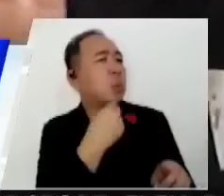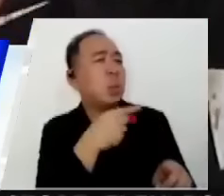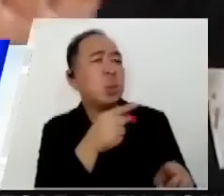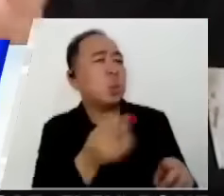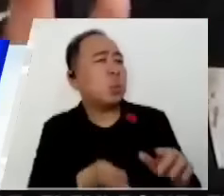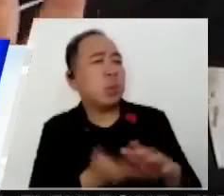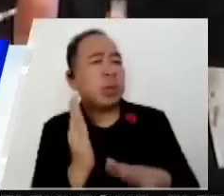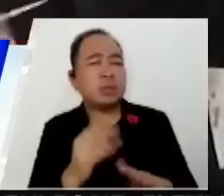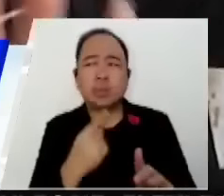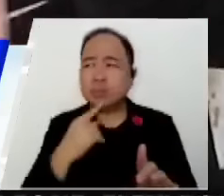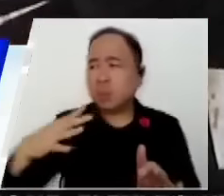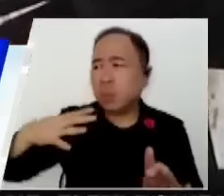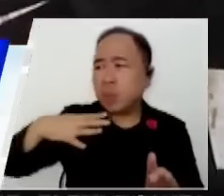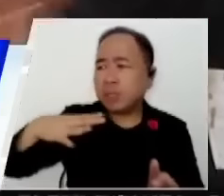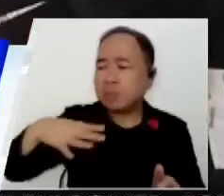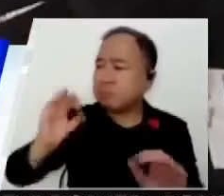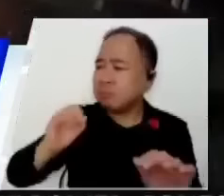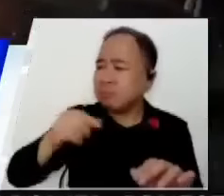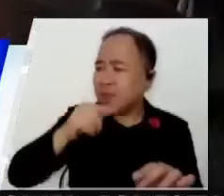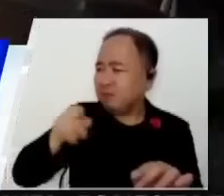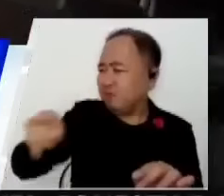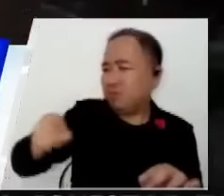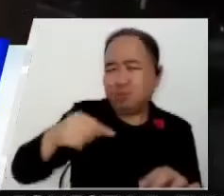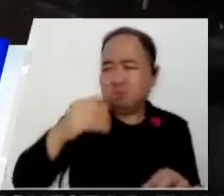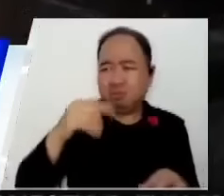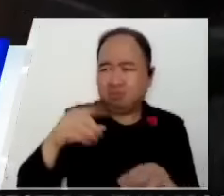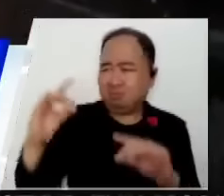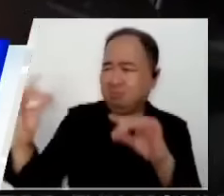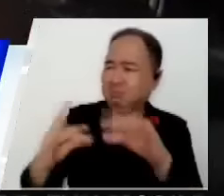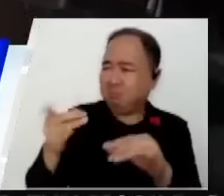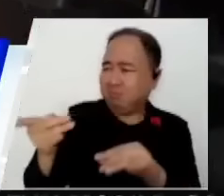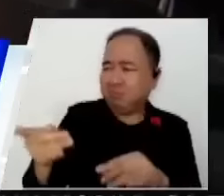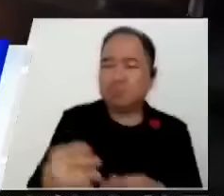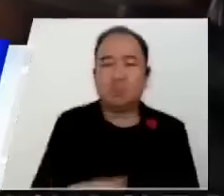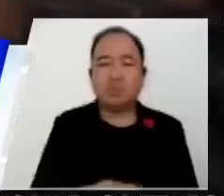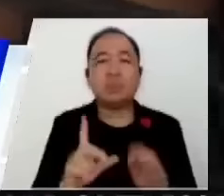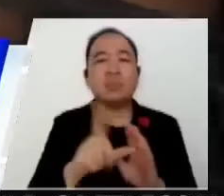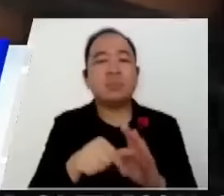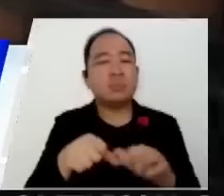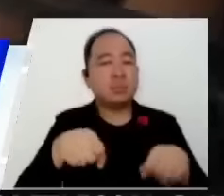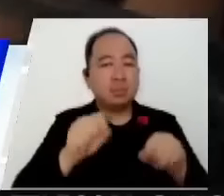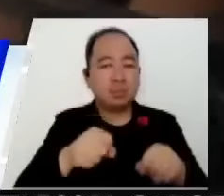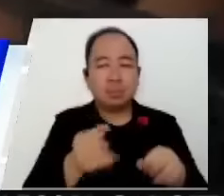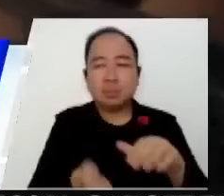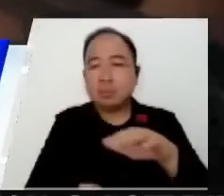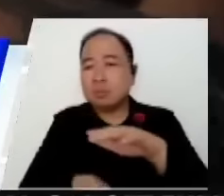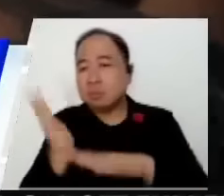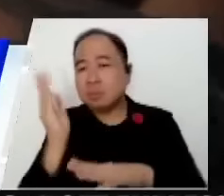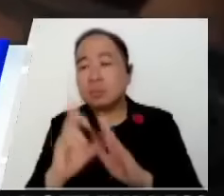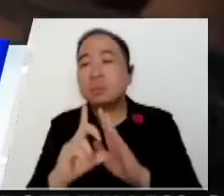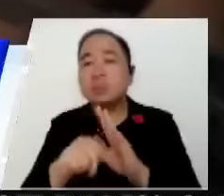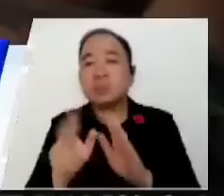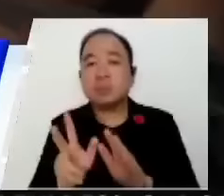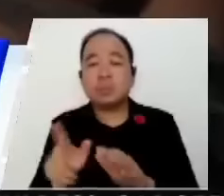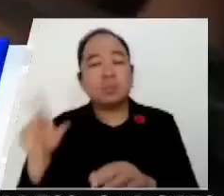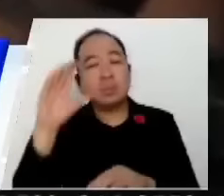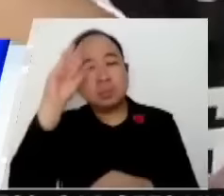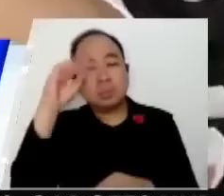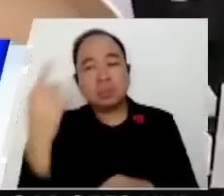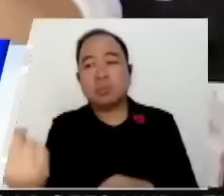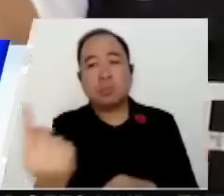lang, walang nagpapauwi sa inyo, hindi namin kayo kilala. Umalis daw ang motorsiklo, pero maya-maya, bumalik ang lalaki na may kasamang iba